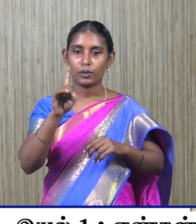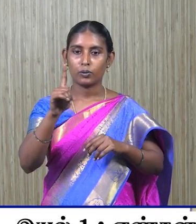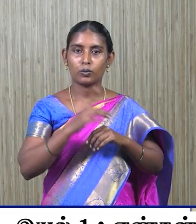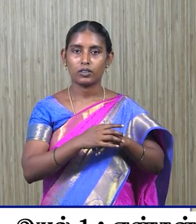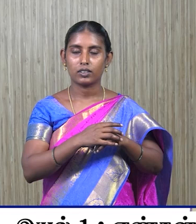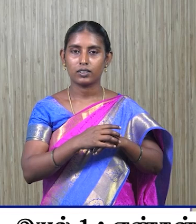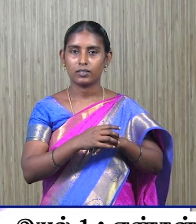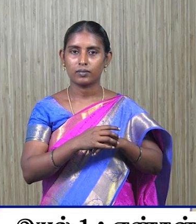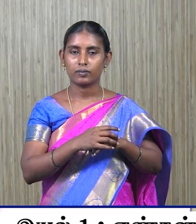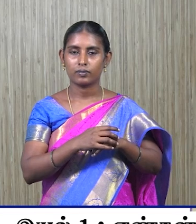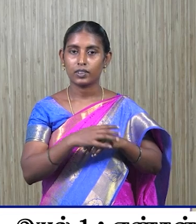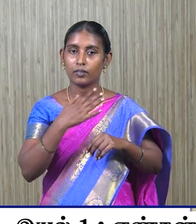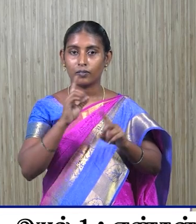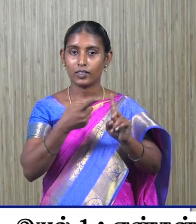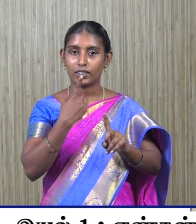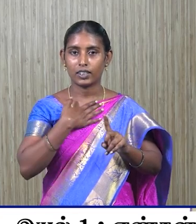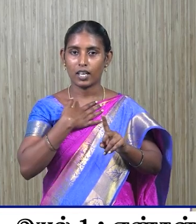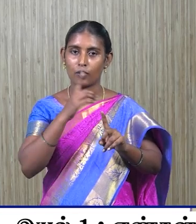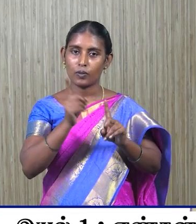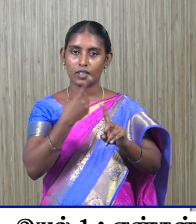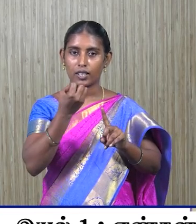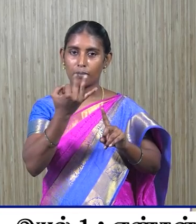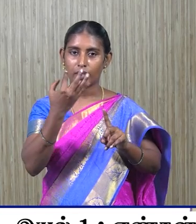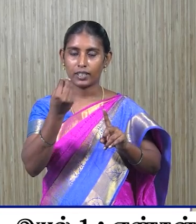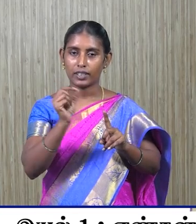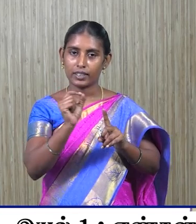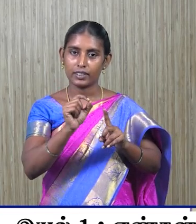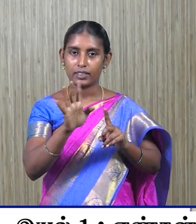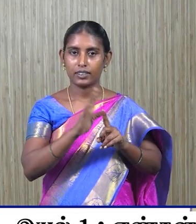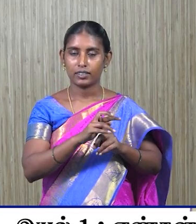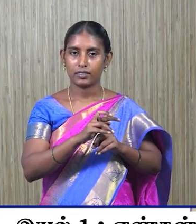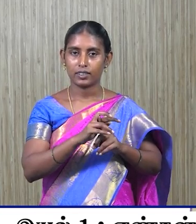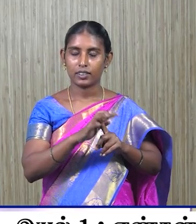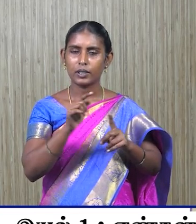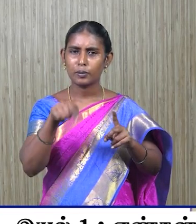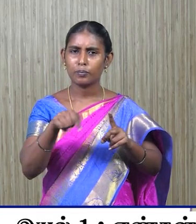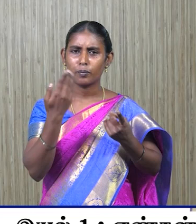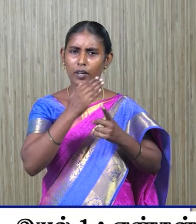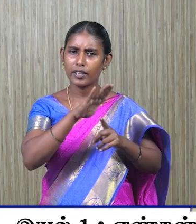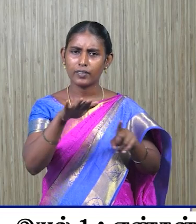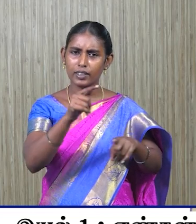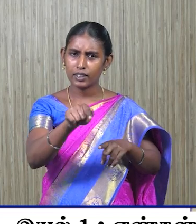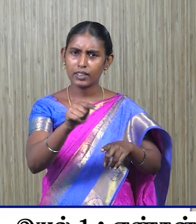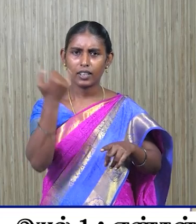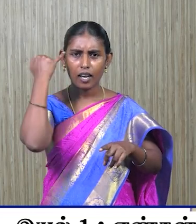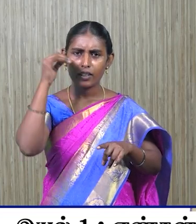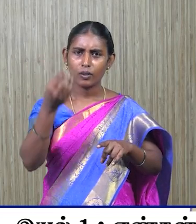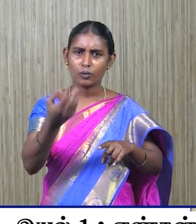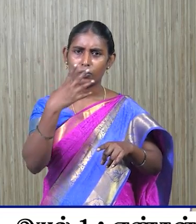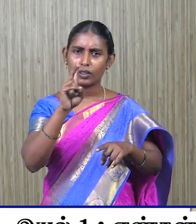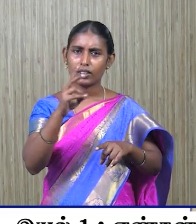இருக்கும். முதலில் நான் ஒரு எண்ணை எழுதி கொள்கின்றேன், 43. மாணவர்களே, நீங்கள் ஏதாவது ஒரு எண்ணை கூறுங்கள்,